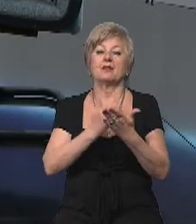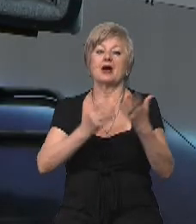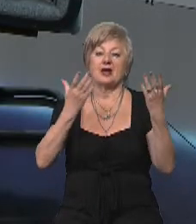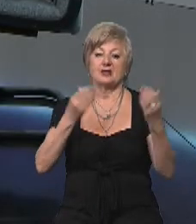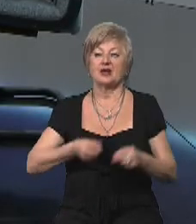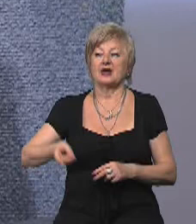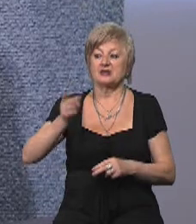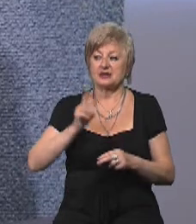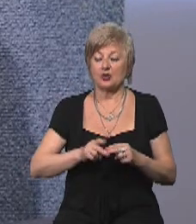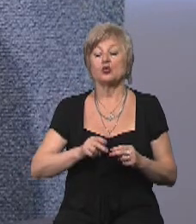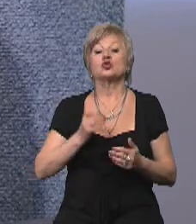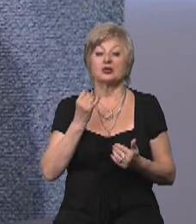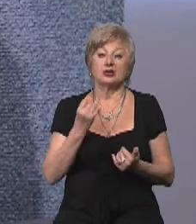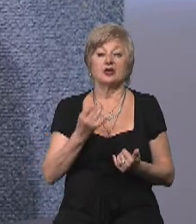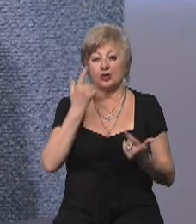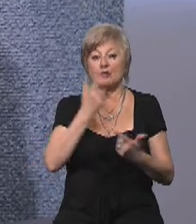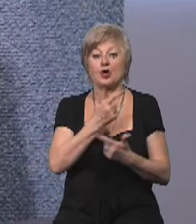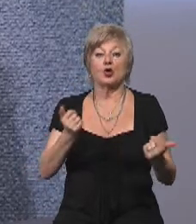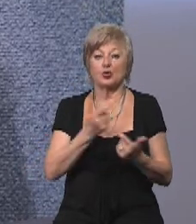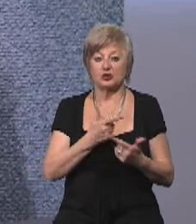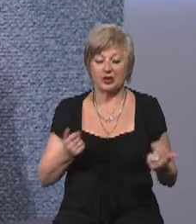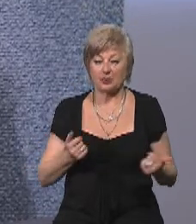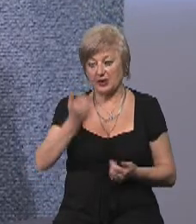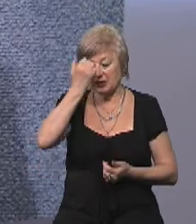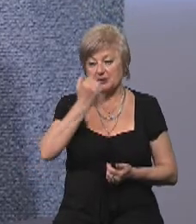і повідомляти наших телеглядачів. Я дякую вам